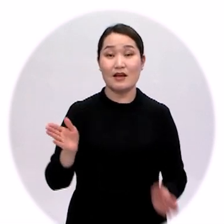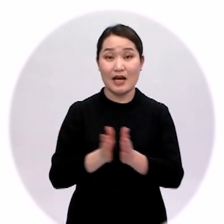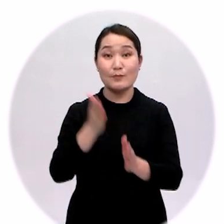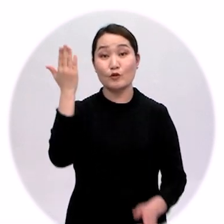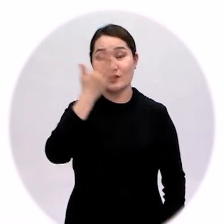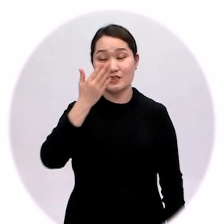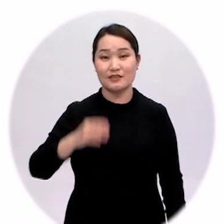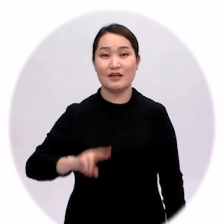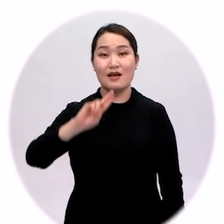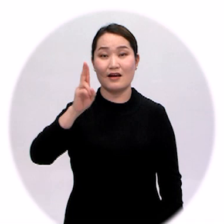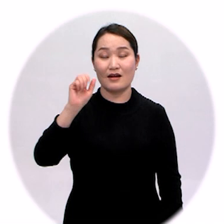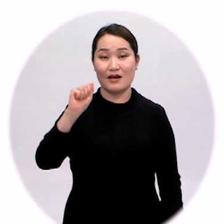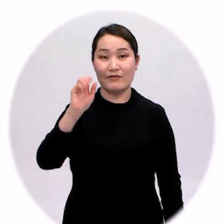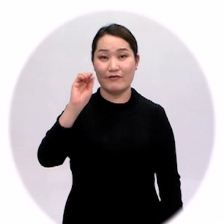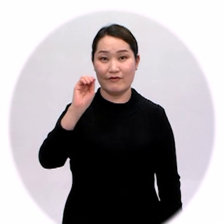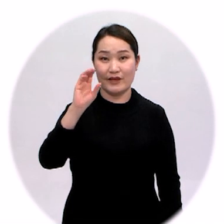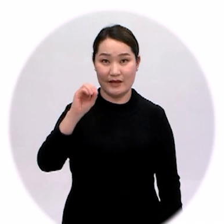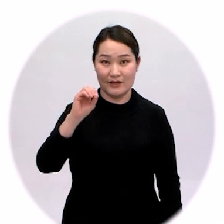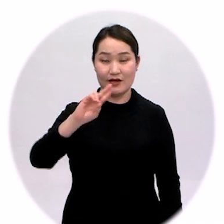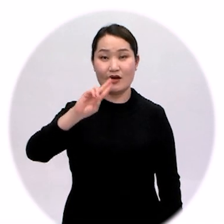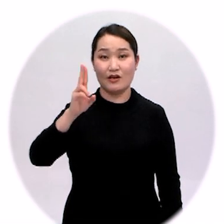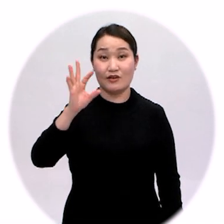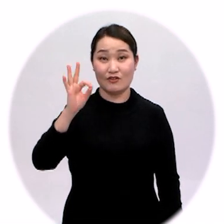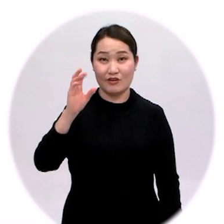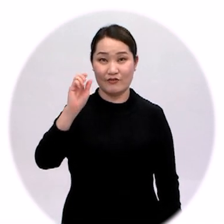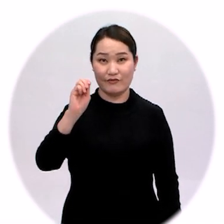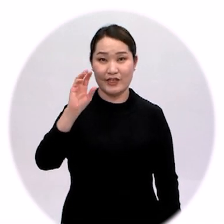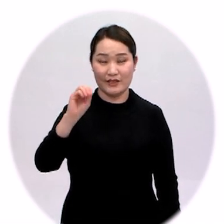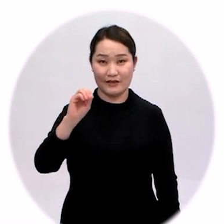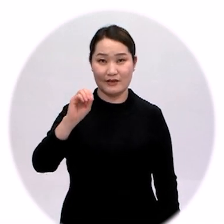Хамтдаа унши хүүхдүүдээ. Кафе, кофе,